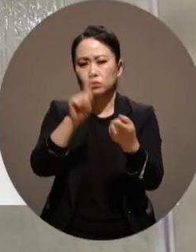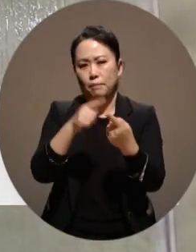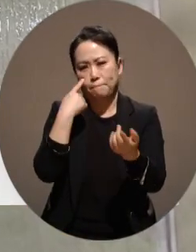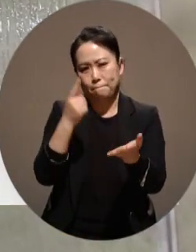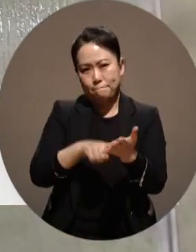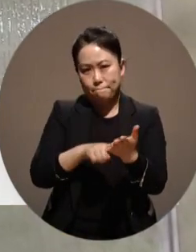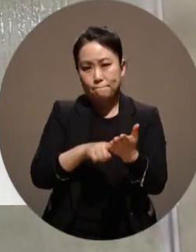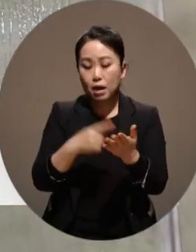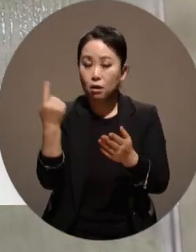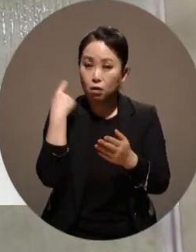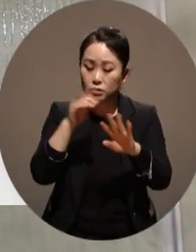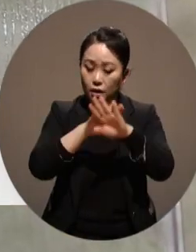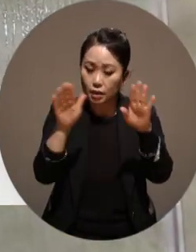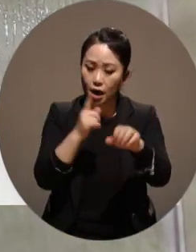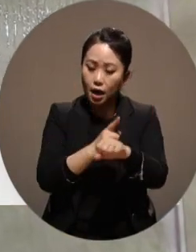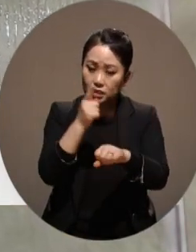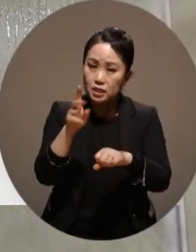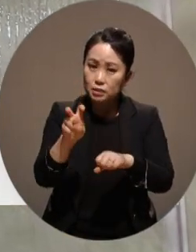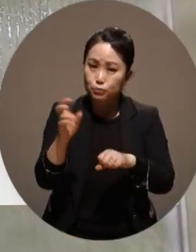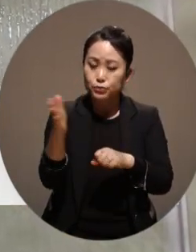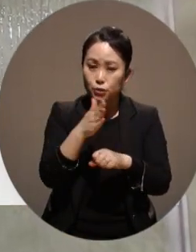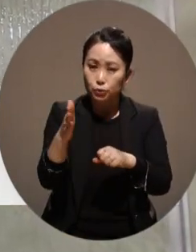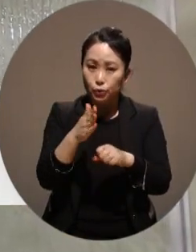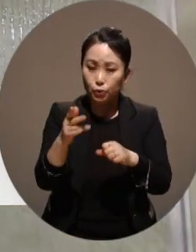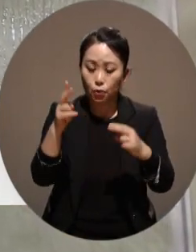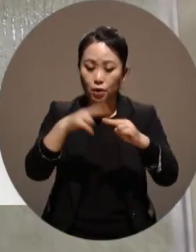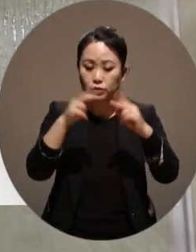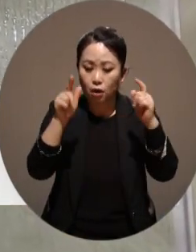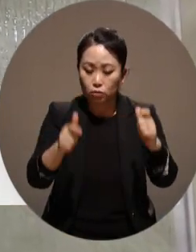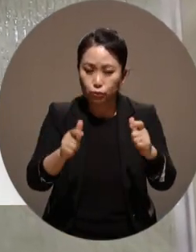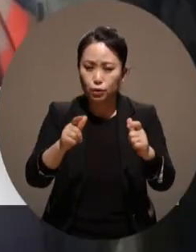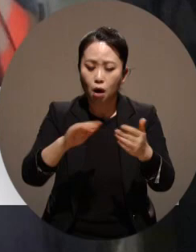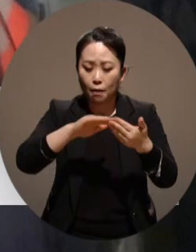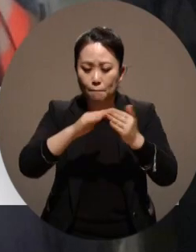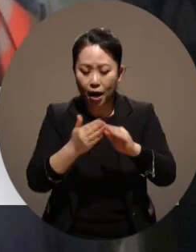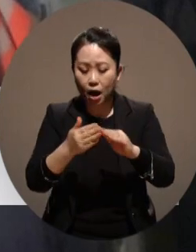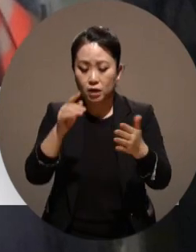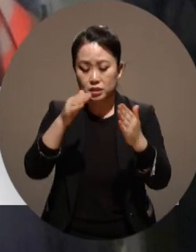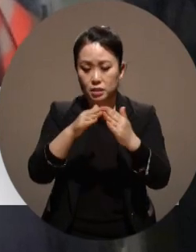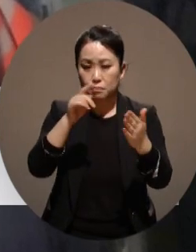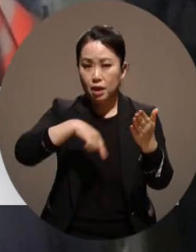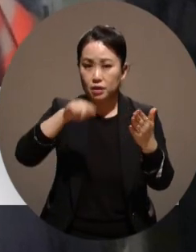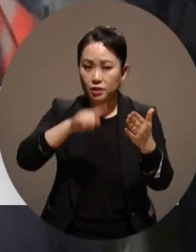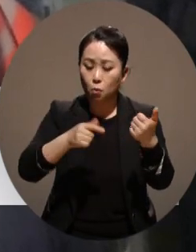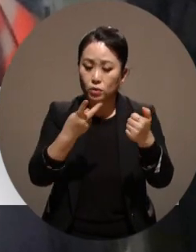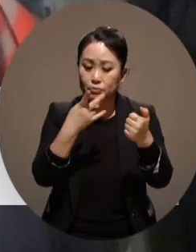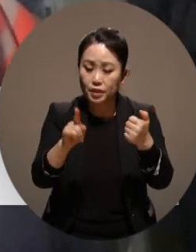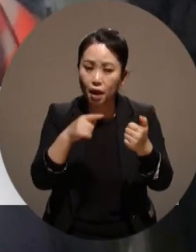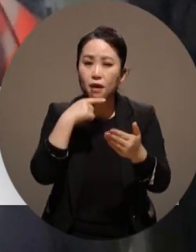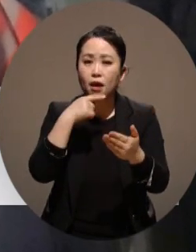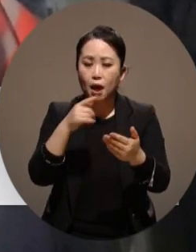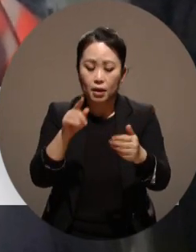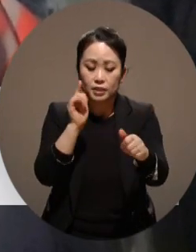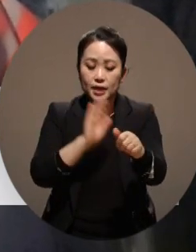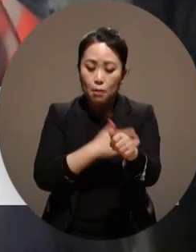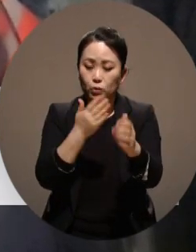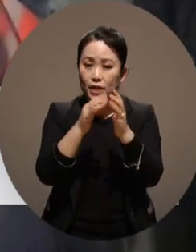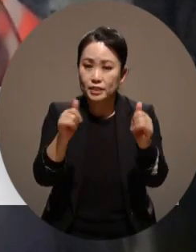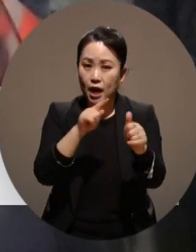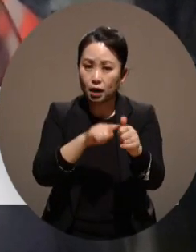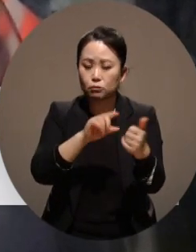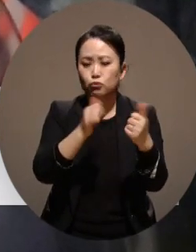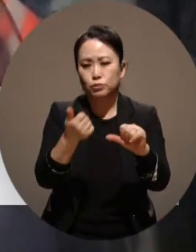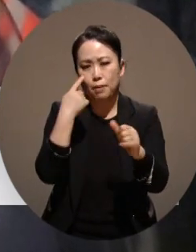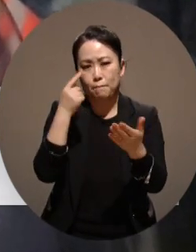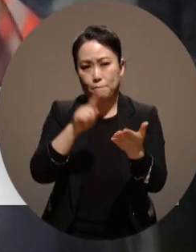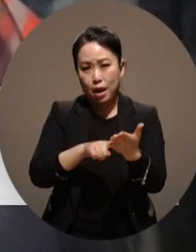영도경찰서는 어제 낮 1시 20분쯤 영도구 봉내동의 한 폐가에서 50대 피해자가 숨진 채 발견됐으며